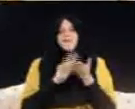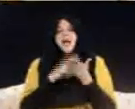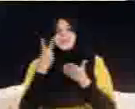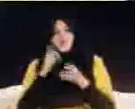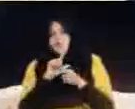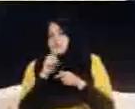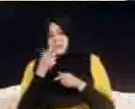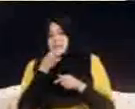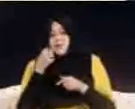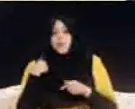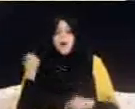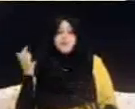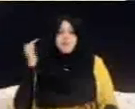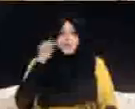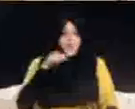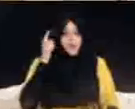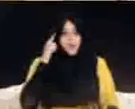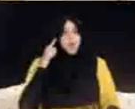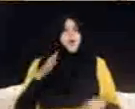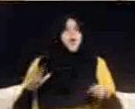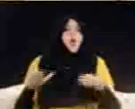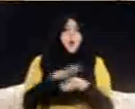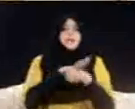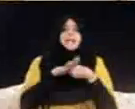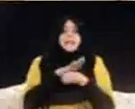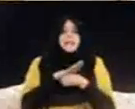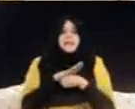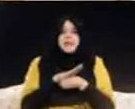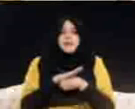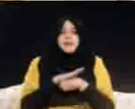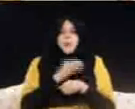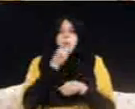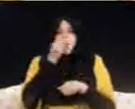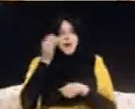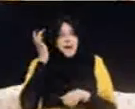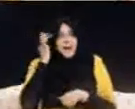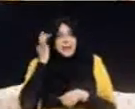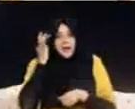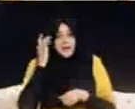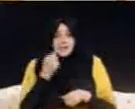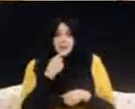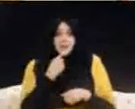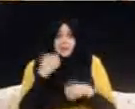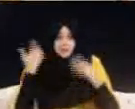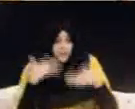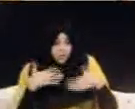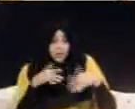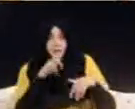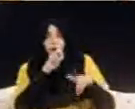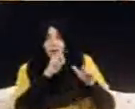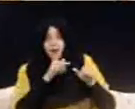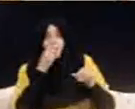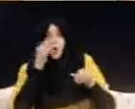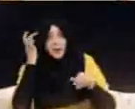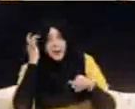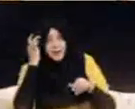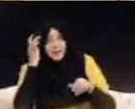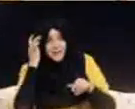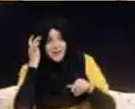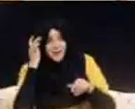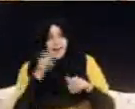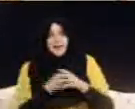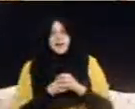مكارم الأخلاق. إذن فالنبي صلى الله عليه وسلم يعلم بأن هناك أخلاق كريمة يتمتع بها هؤلاء، ولكن